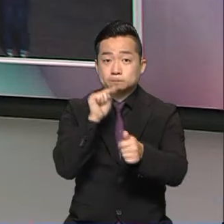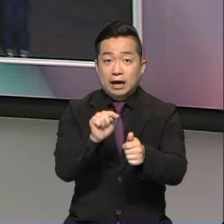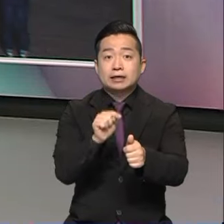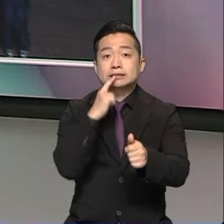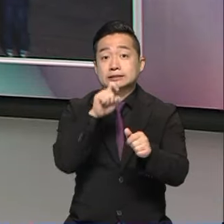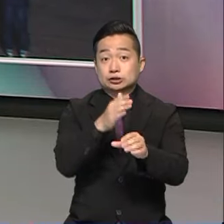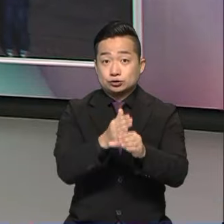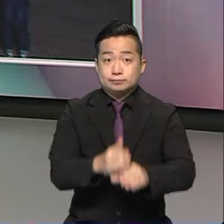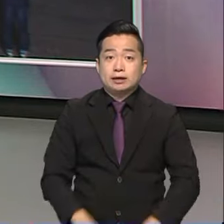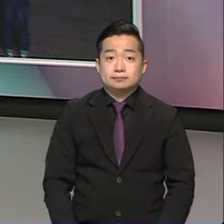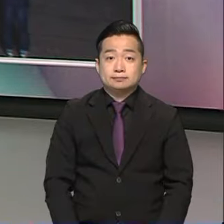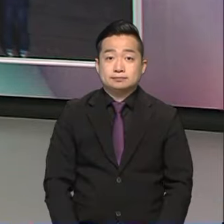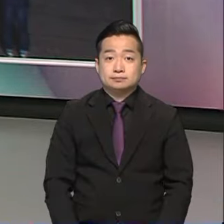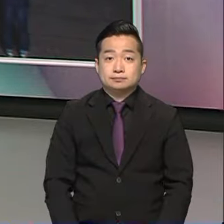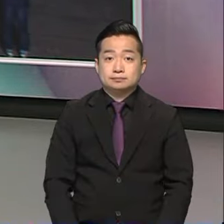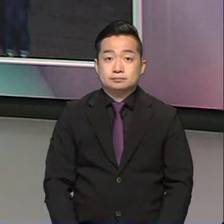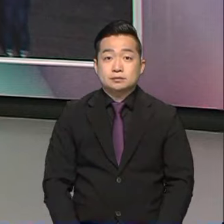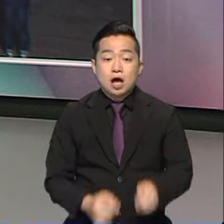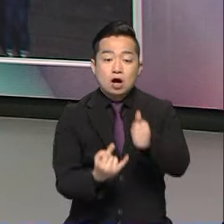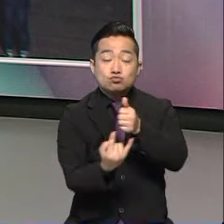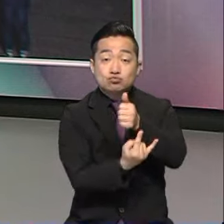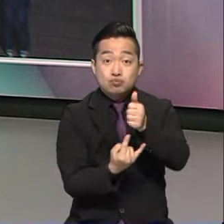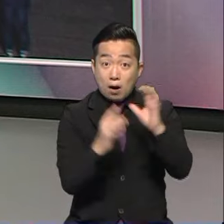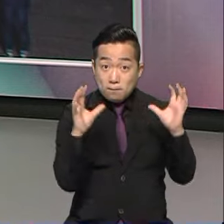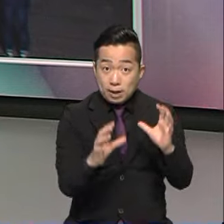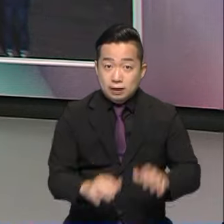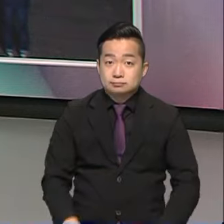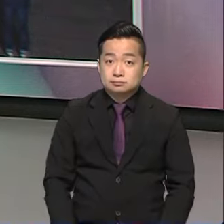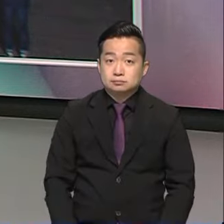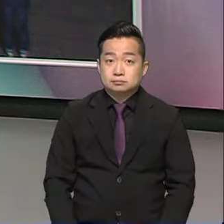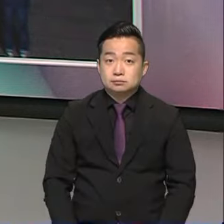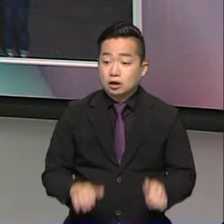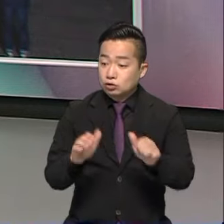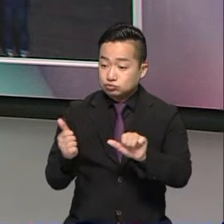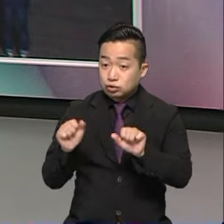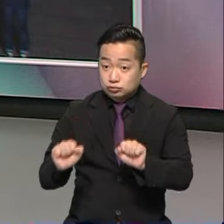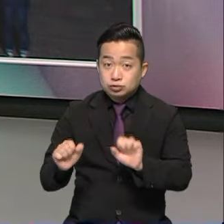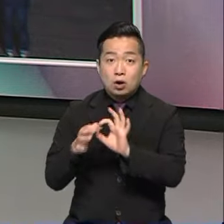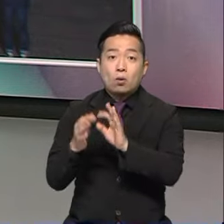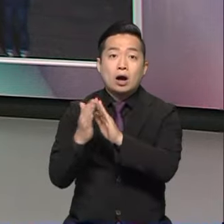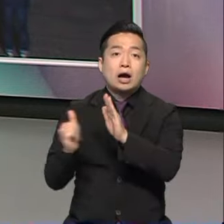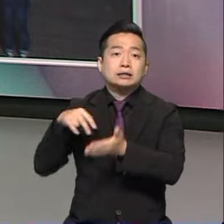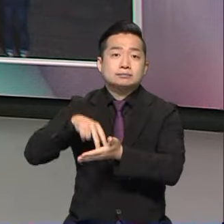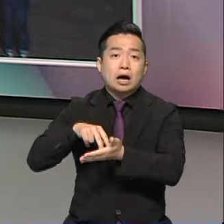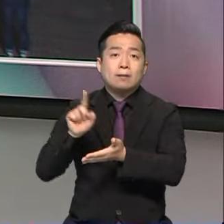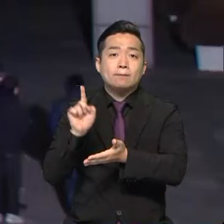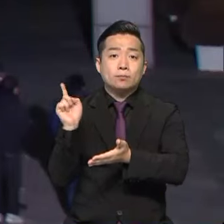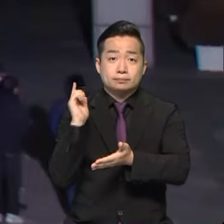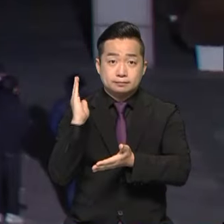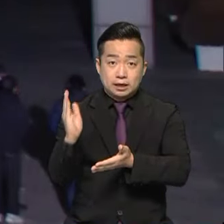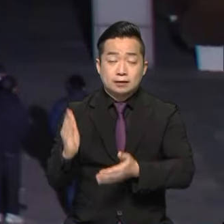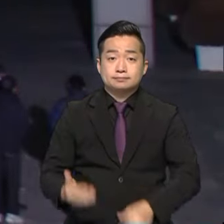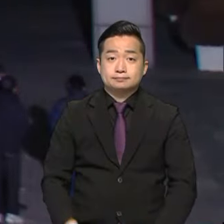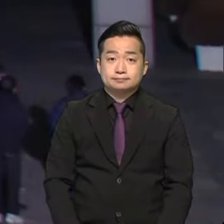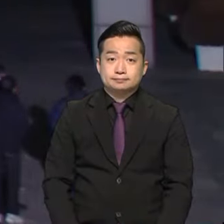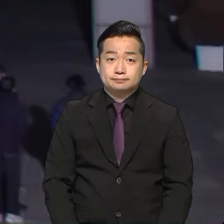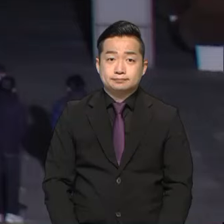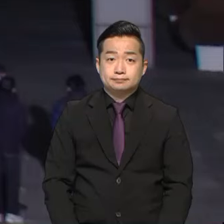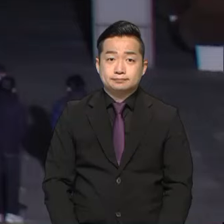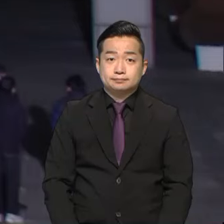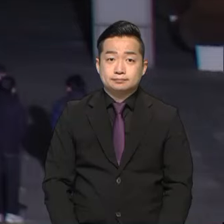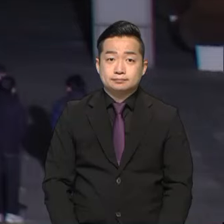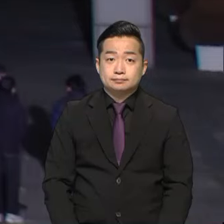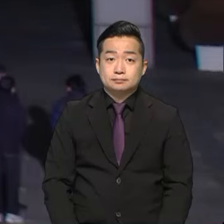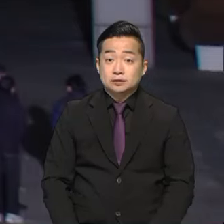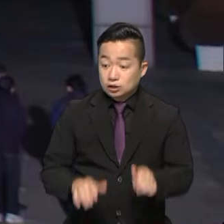있습니다네 지금 위원회가 열린데 대해서 유족들은 어떤 입장을 보이고 있습니까네